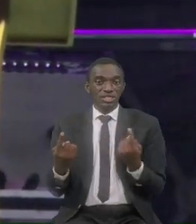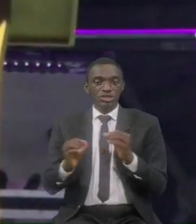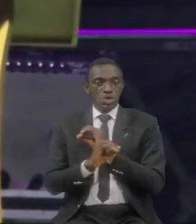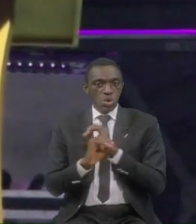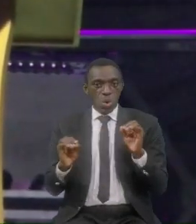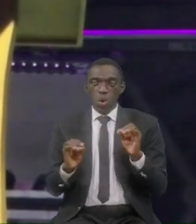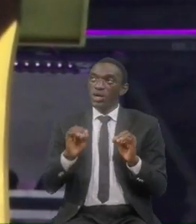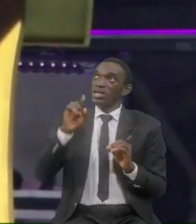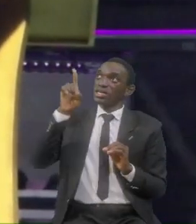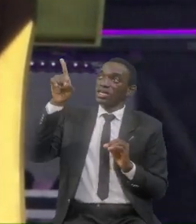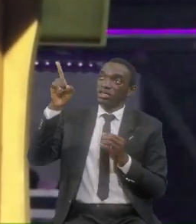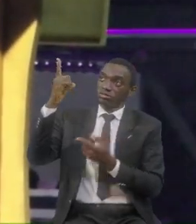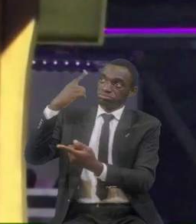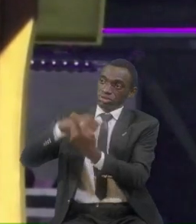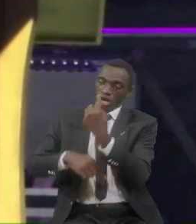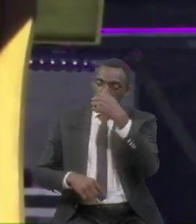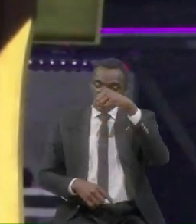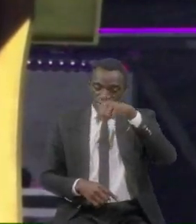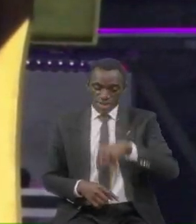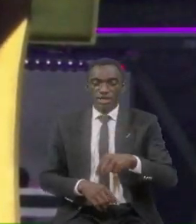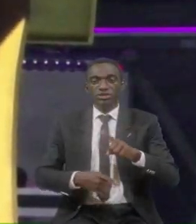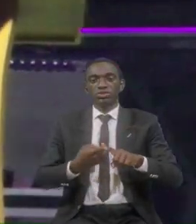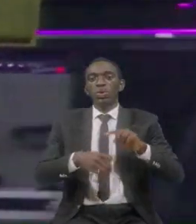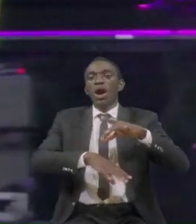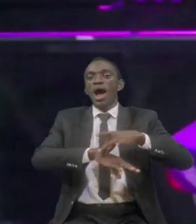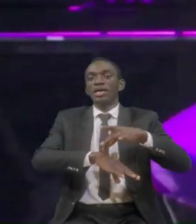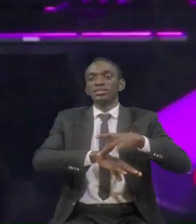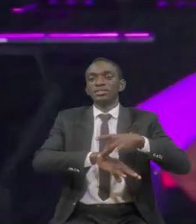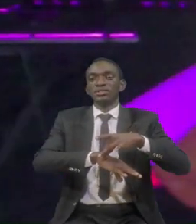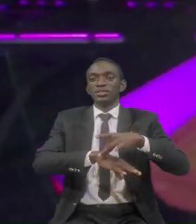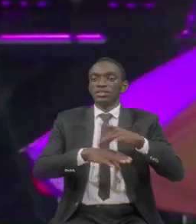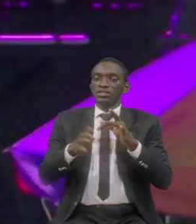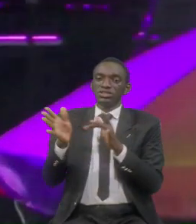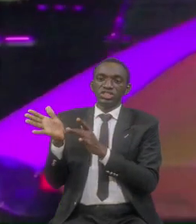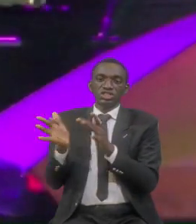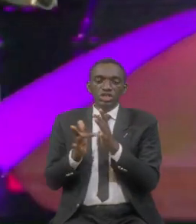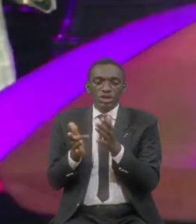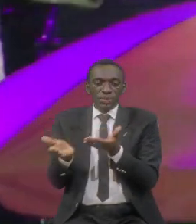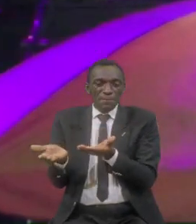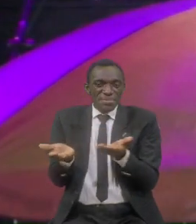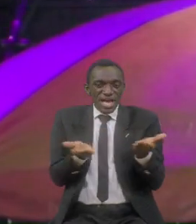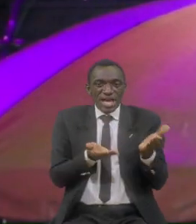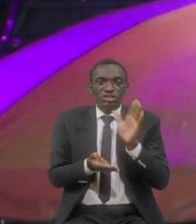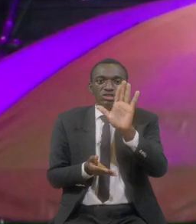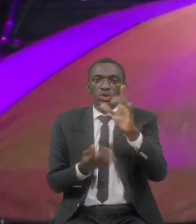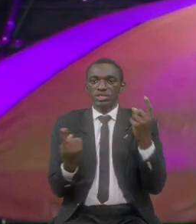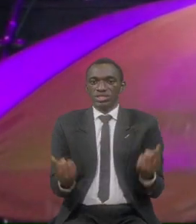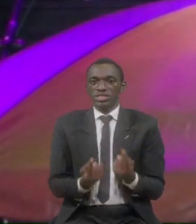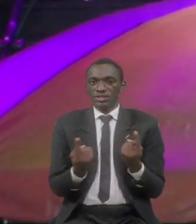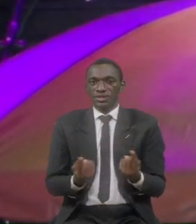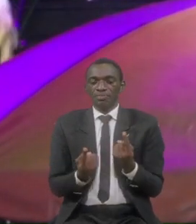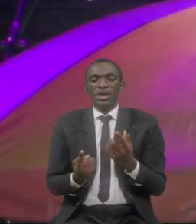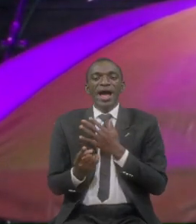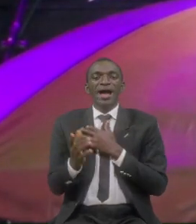come to us. Para moabot dinhi sa atoa. And bear your sin. Og siya'y mopas-an sa atong masala. And take